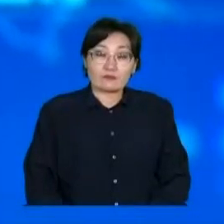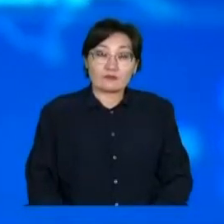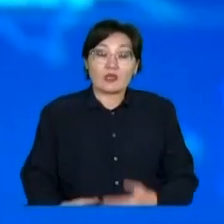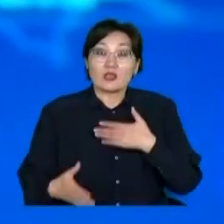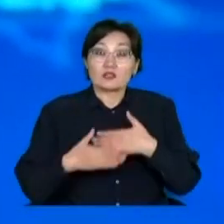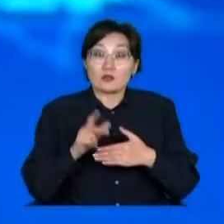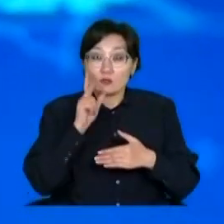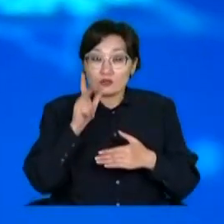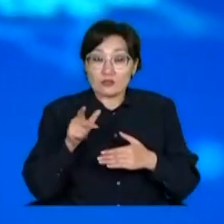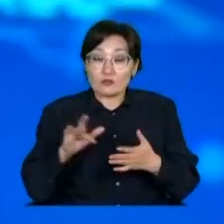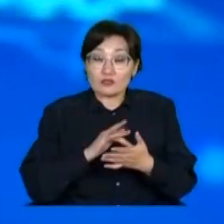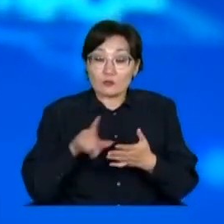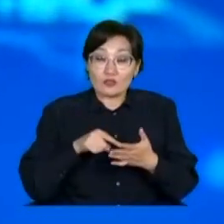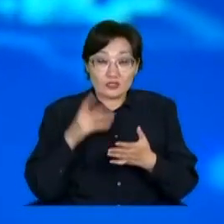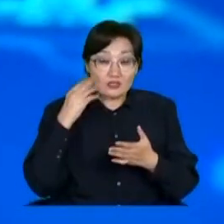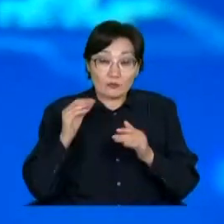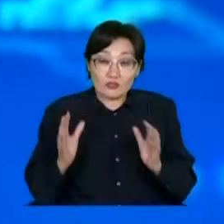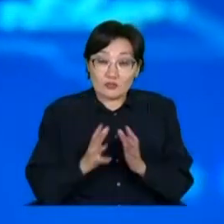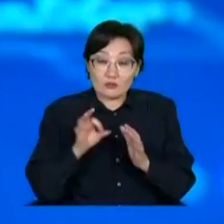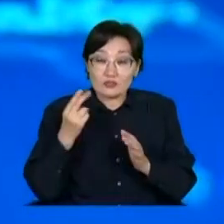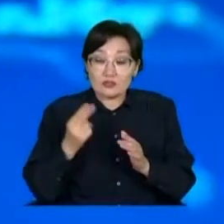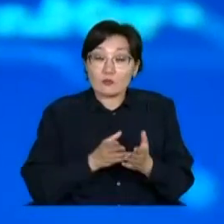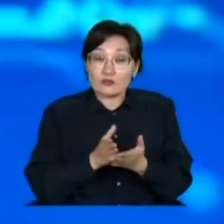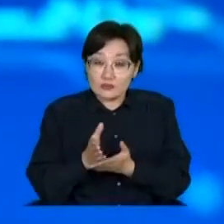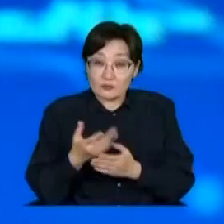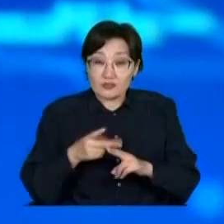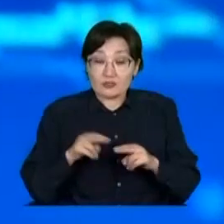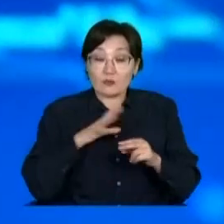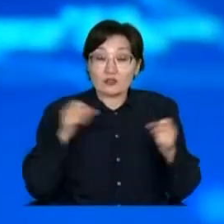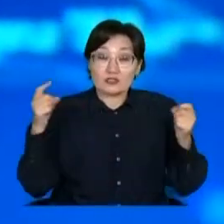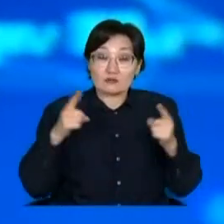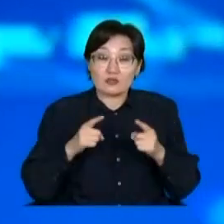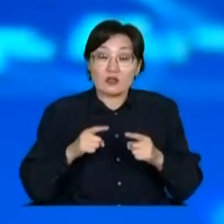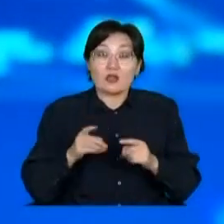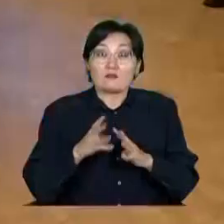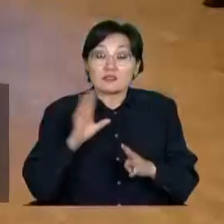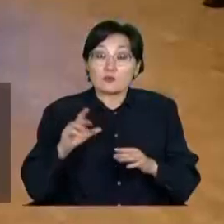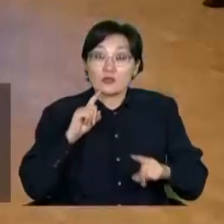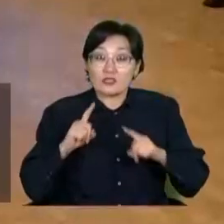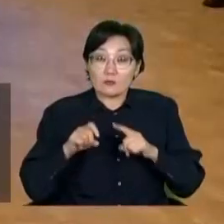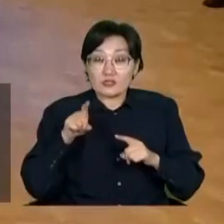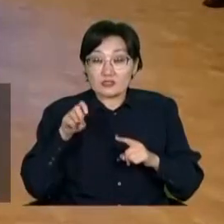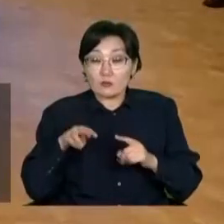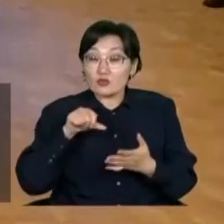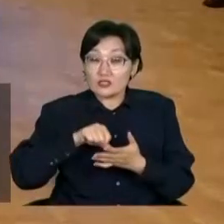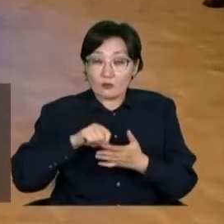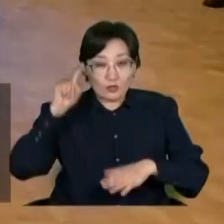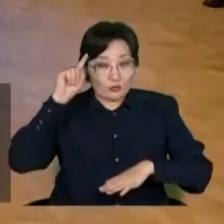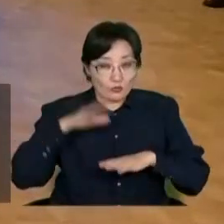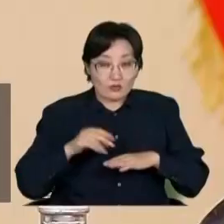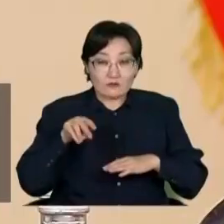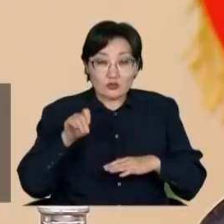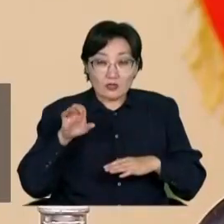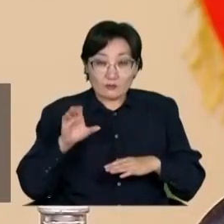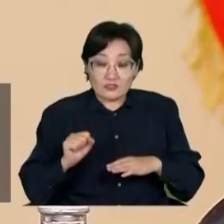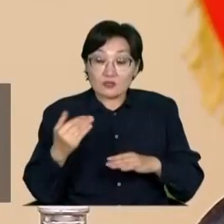В ближайшие 3 года бюджет Алматы сохранит социальную ориентированность. Об этом стало известно на внеочередной сессии Маслихата с участием акима Ербулата